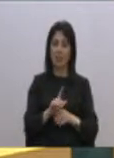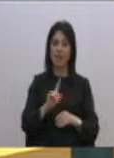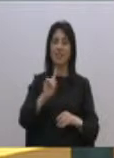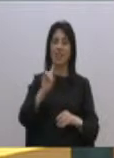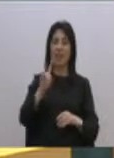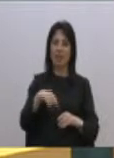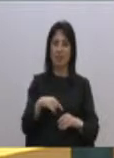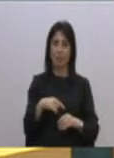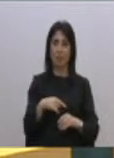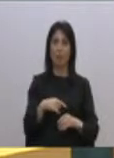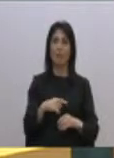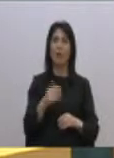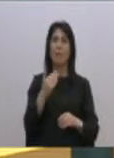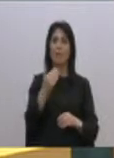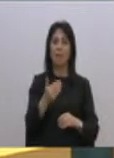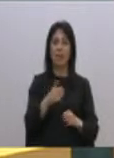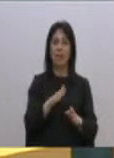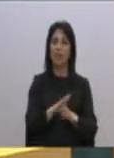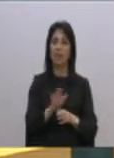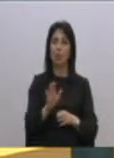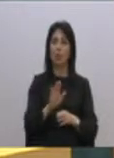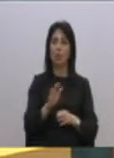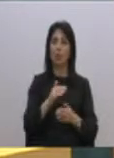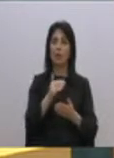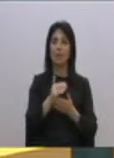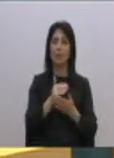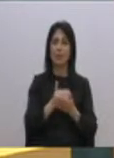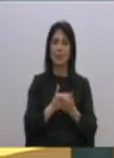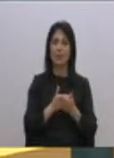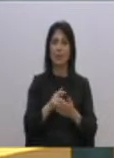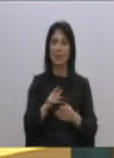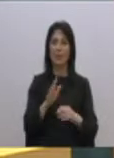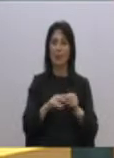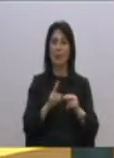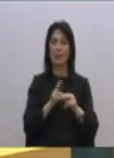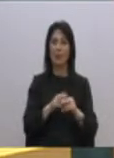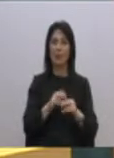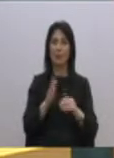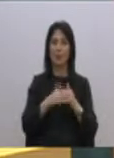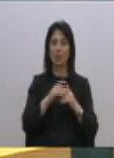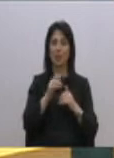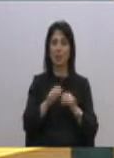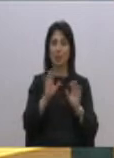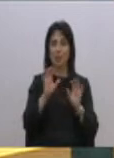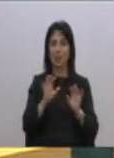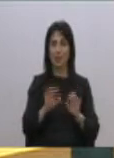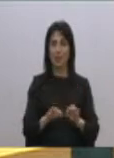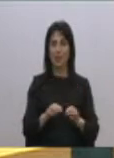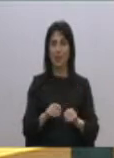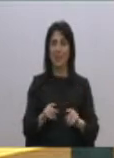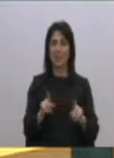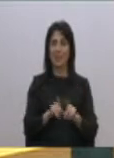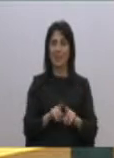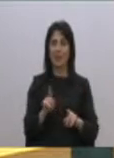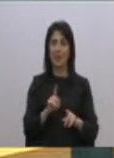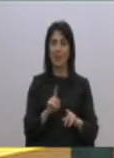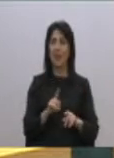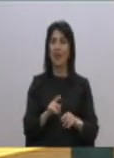სავალდებულოა და მათი შეუსრულებლობა და შესრულებისათვის ხელშეშლა ისჯება კანონითო. ისე რომ